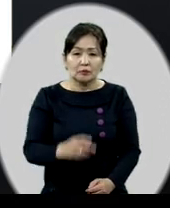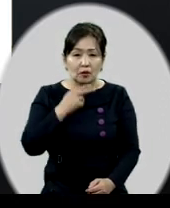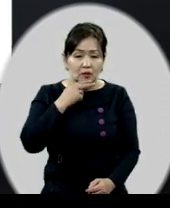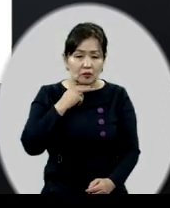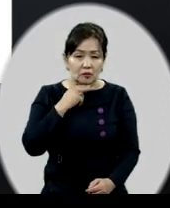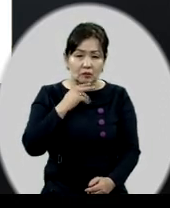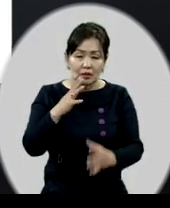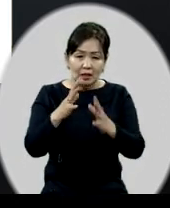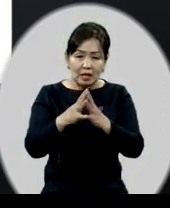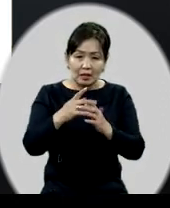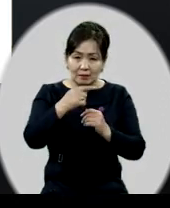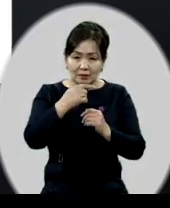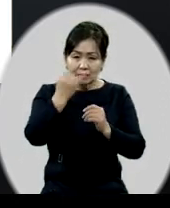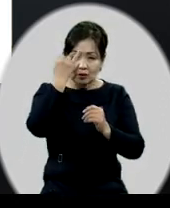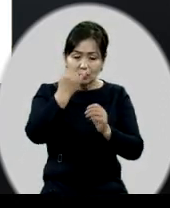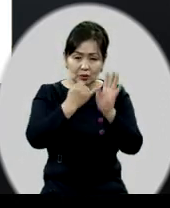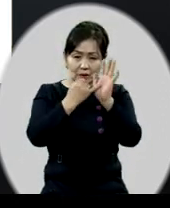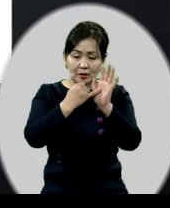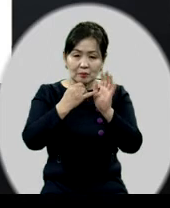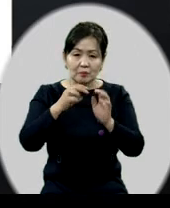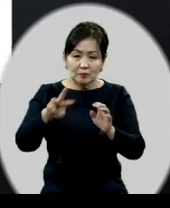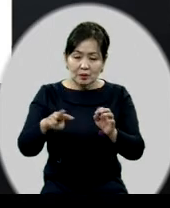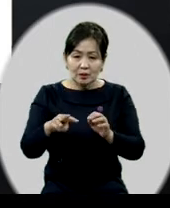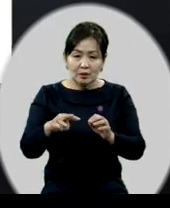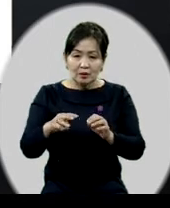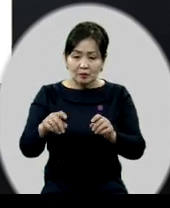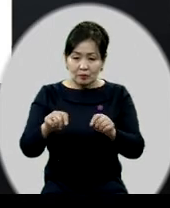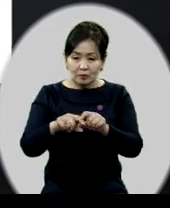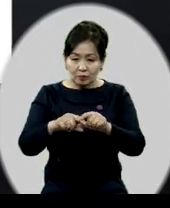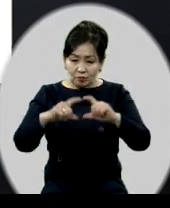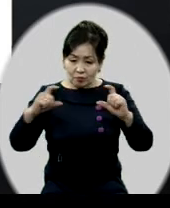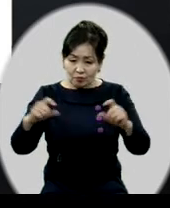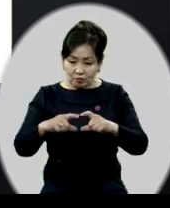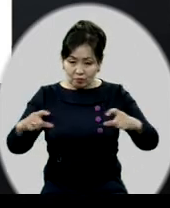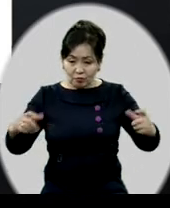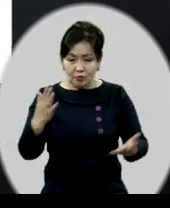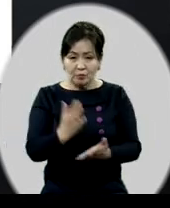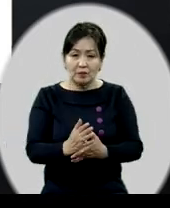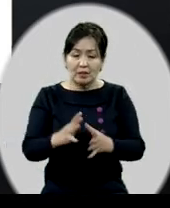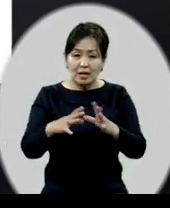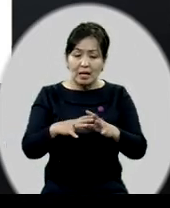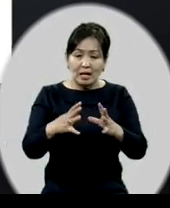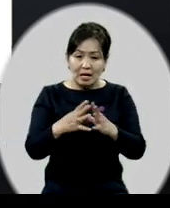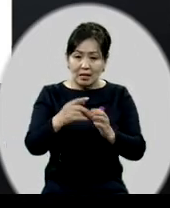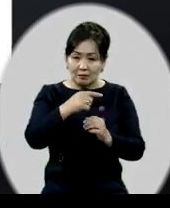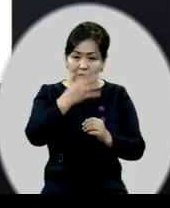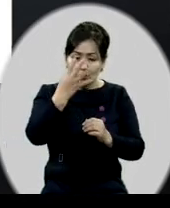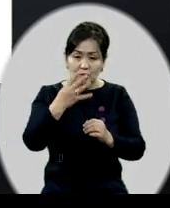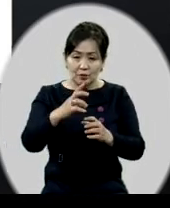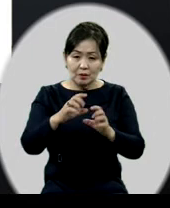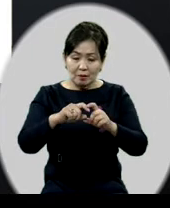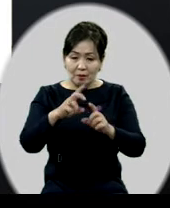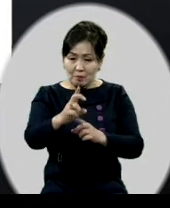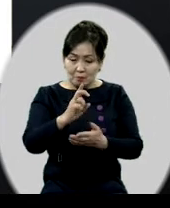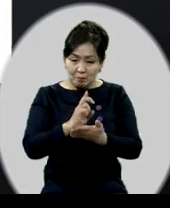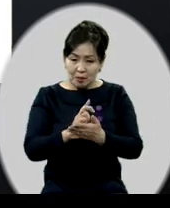Охинд 16 метр тууз байв. 14 метр туузаар нь бэлэг болсон бол хэдэн